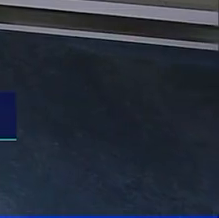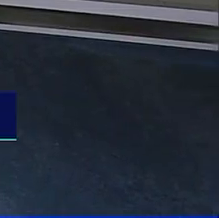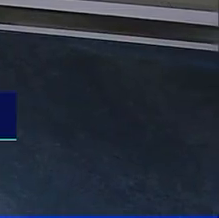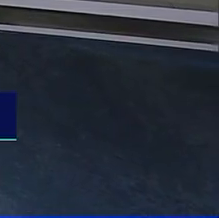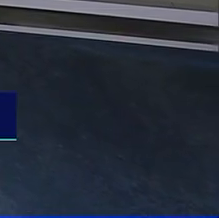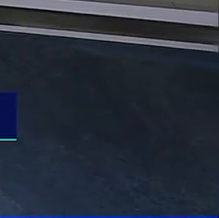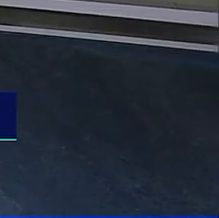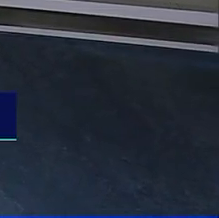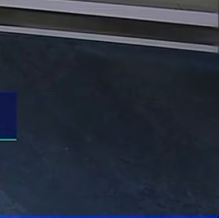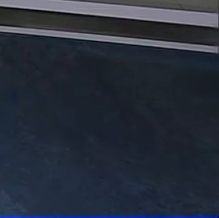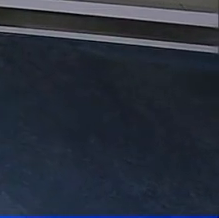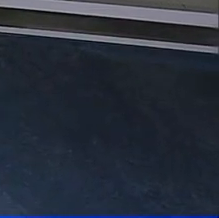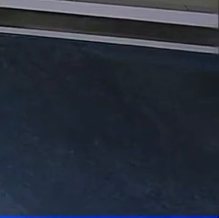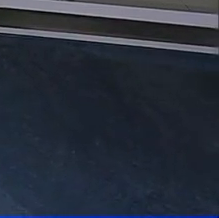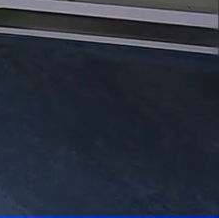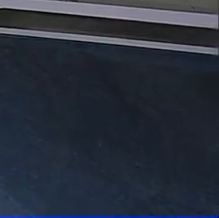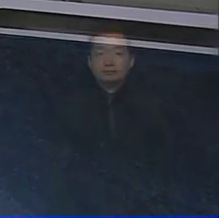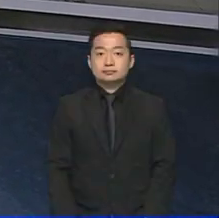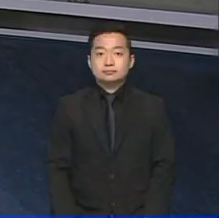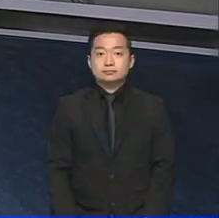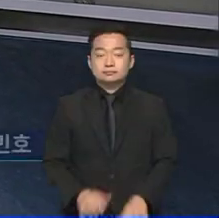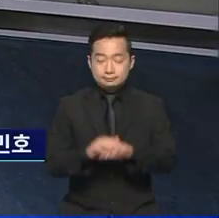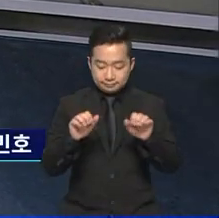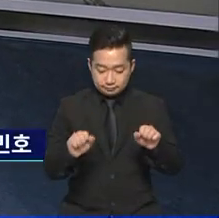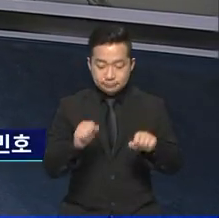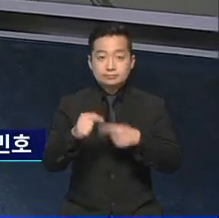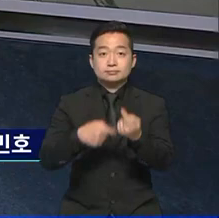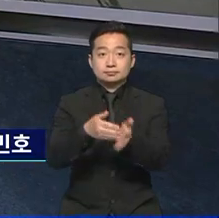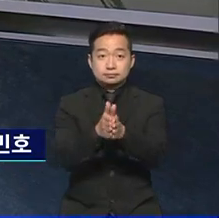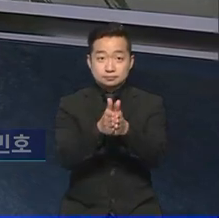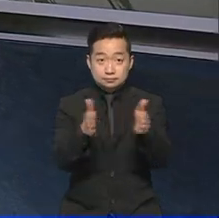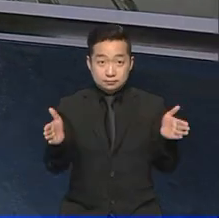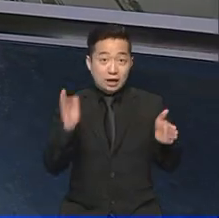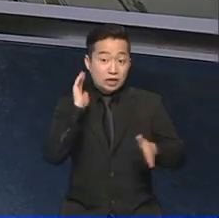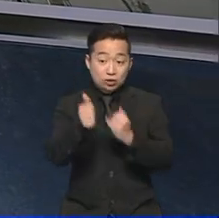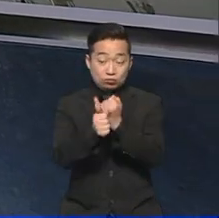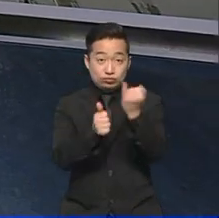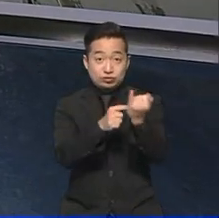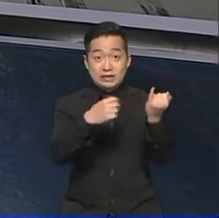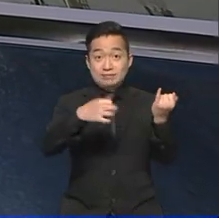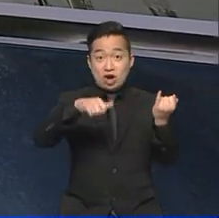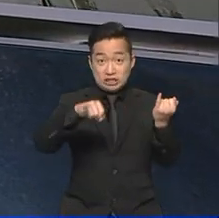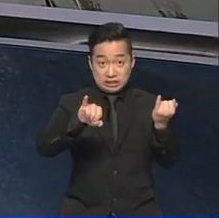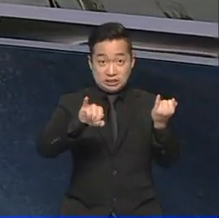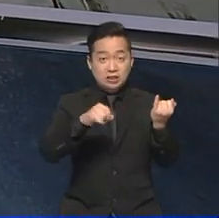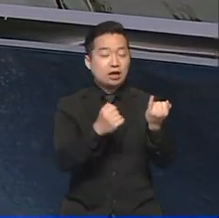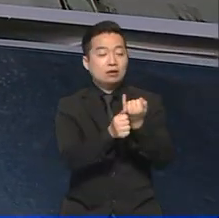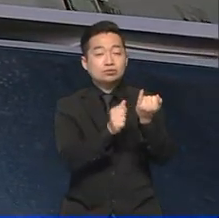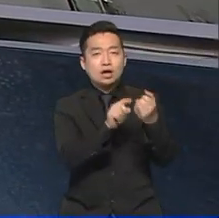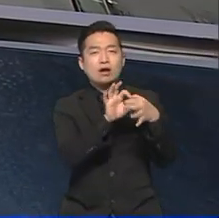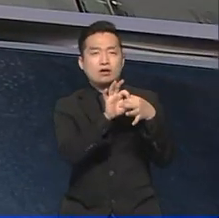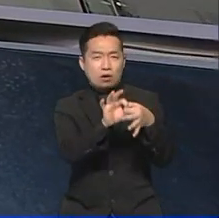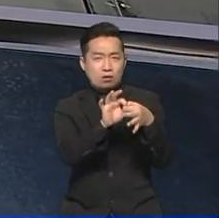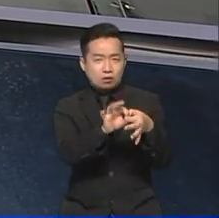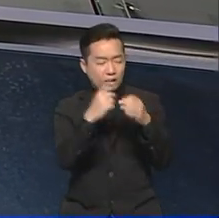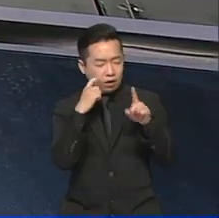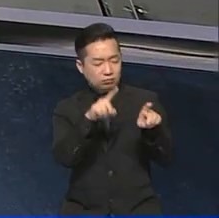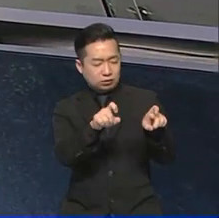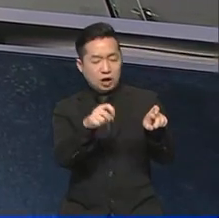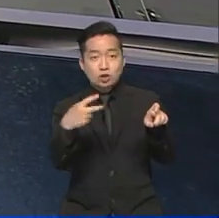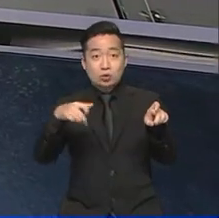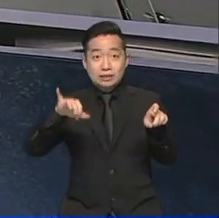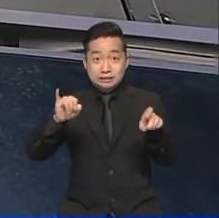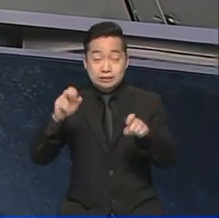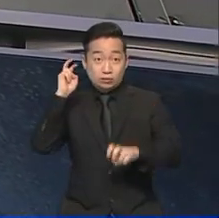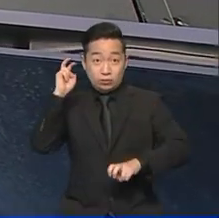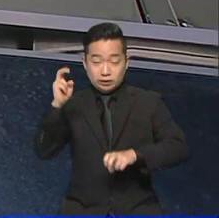여러분 안녕하십니까? 대통령 부인 김건희 여사가 연루됐다는 의혹이 제기된 도이치모터스 주가 조작 사건에 대한 첫